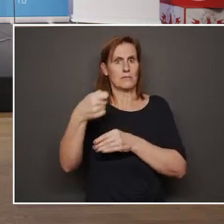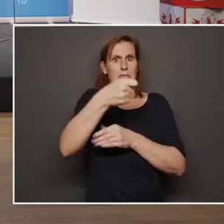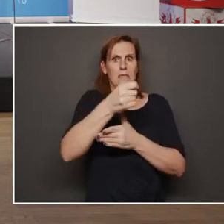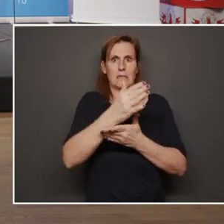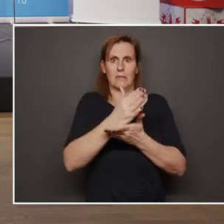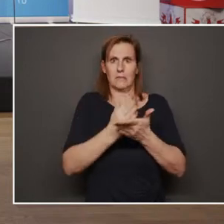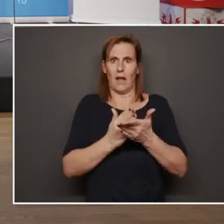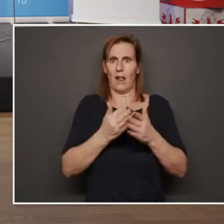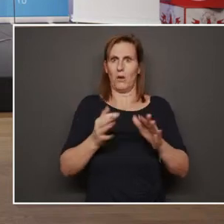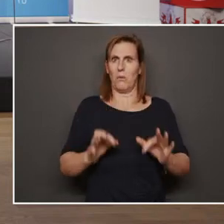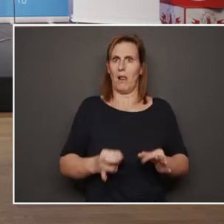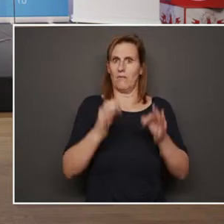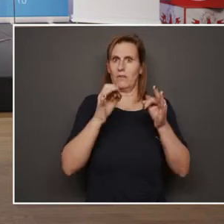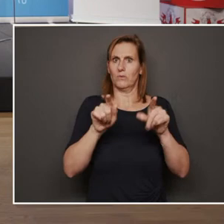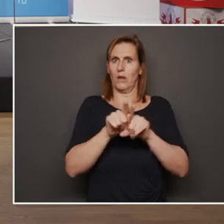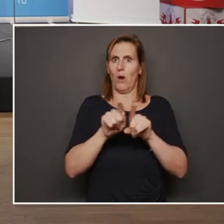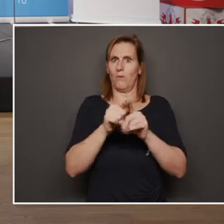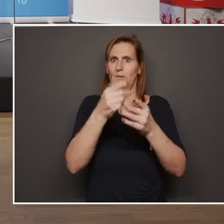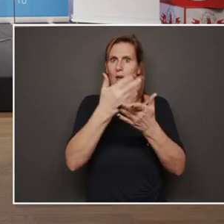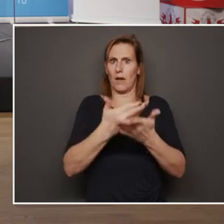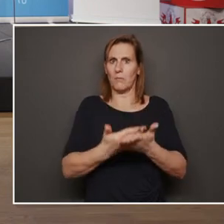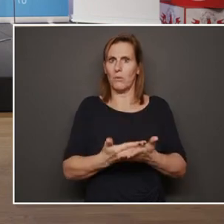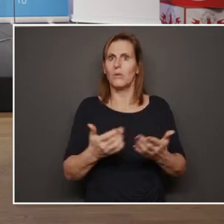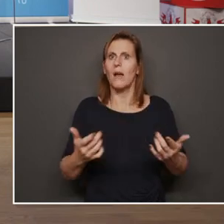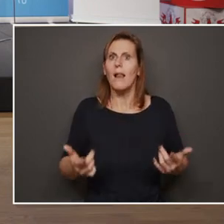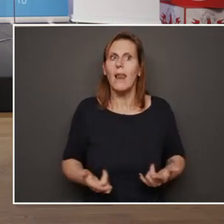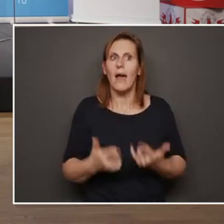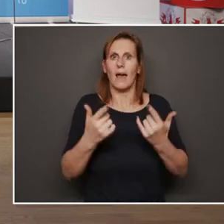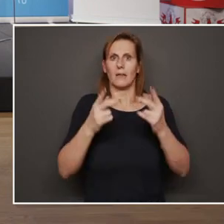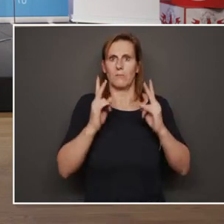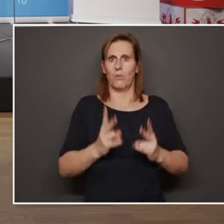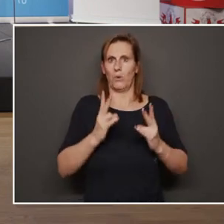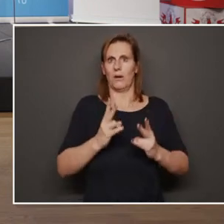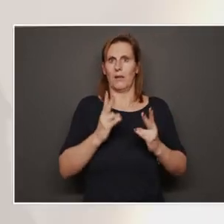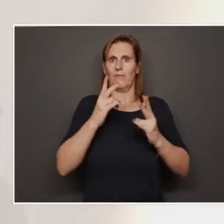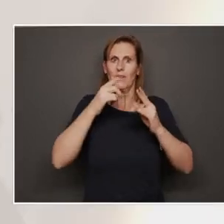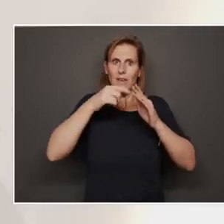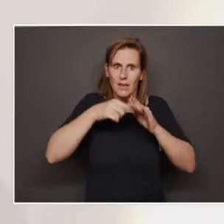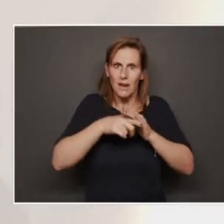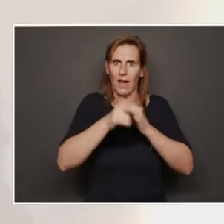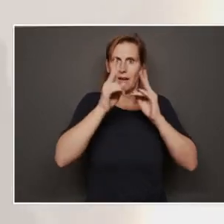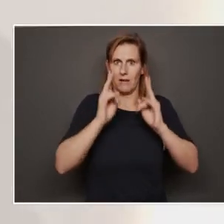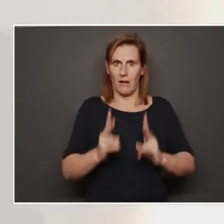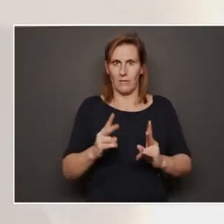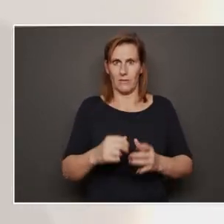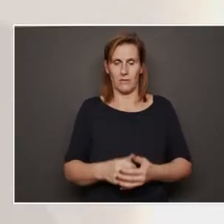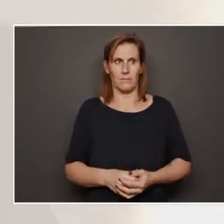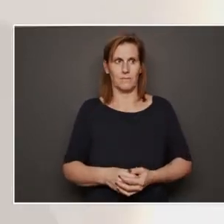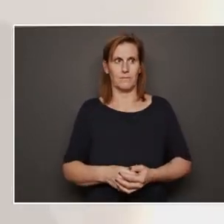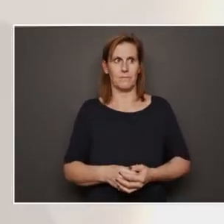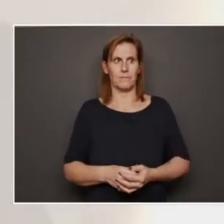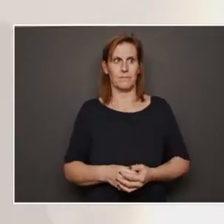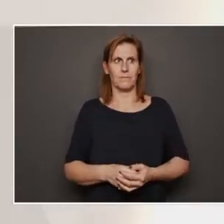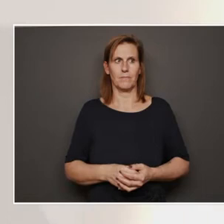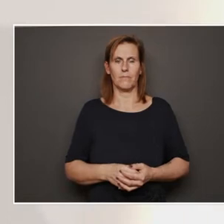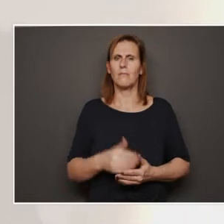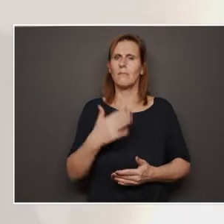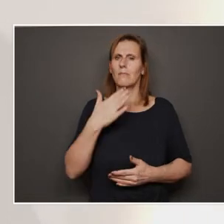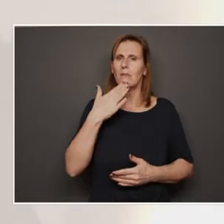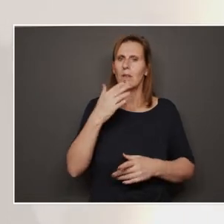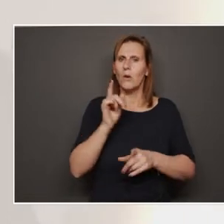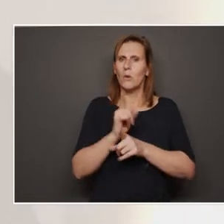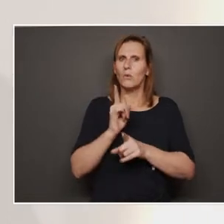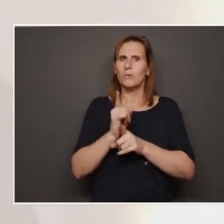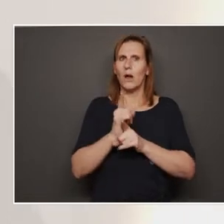auch der, die Teilqualifikation erreicht hat, hat was geleistet. Fein. Und dass gute Gespräche die Welt